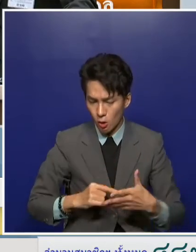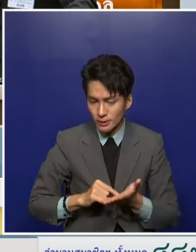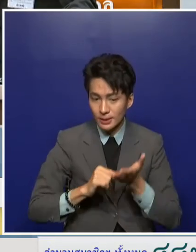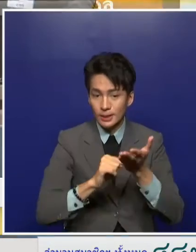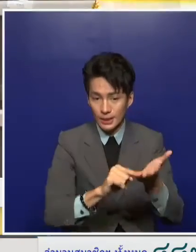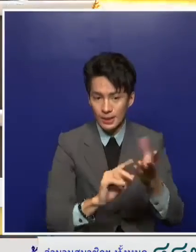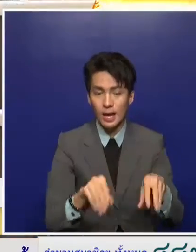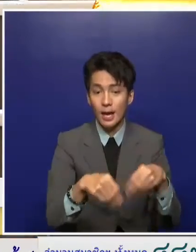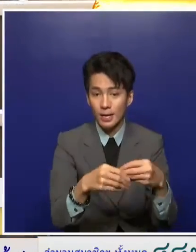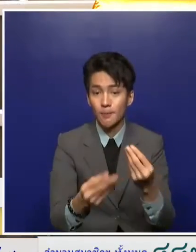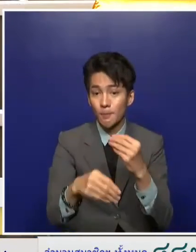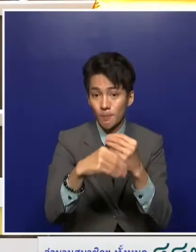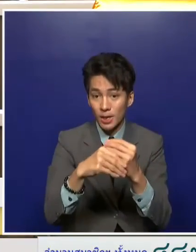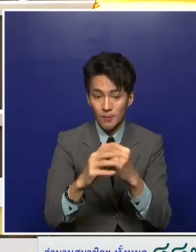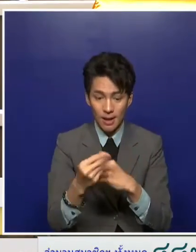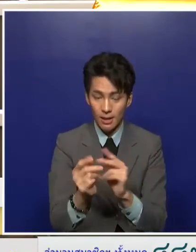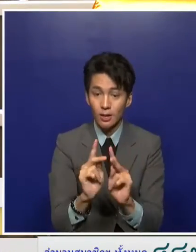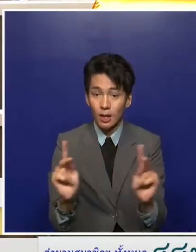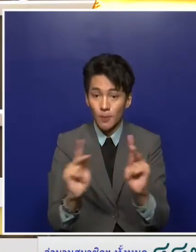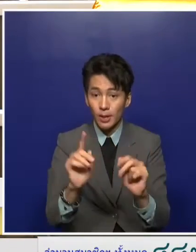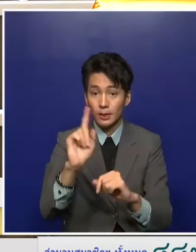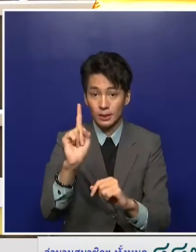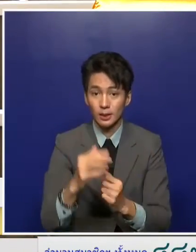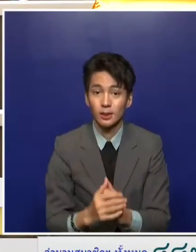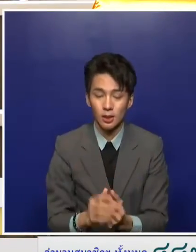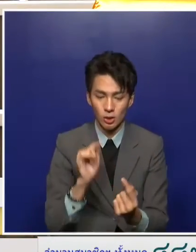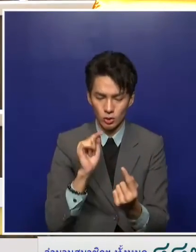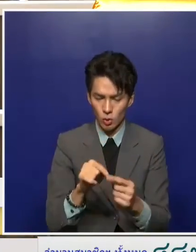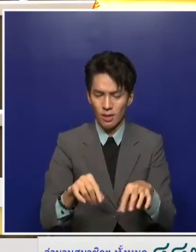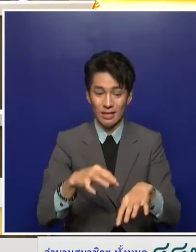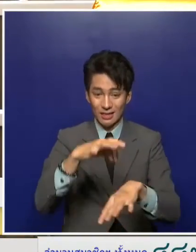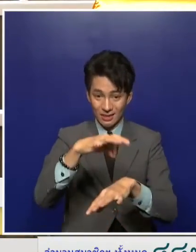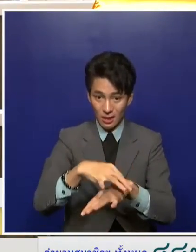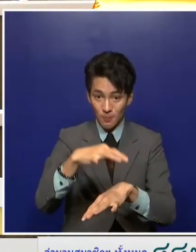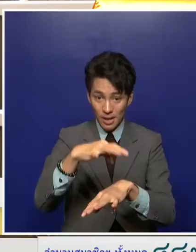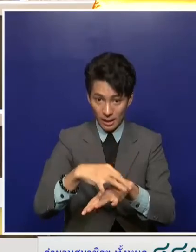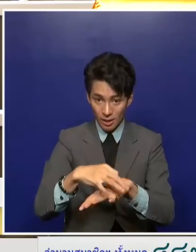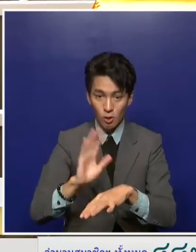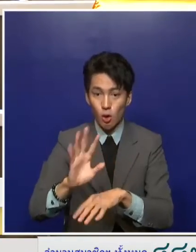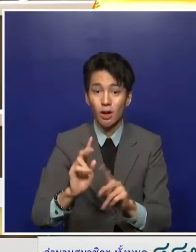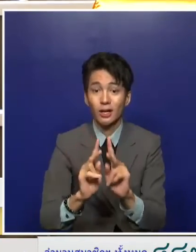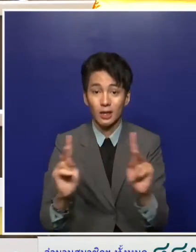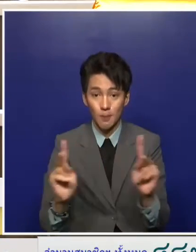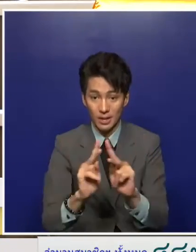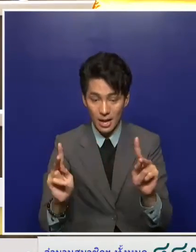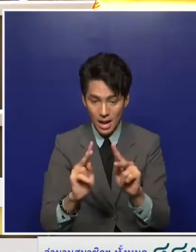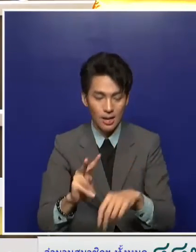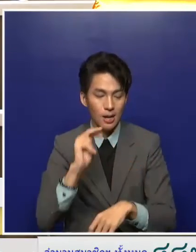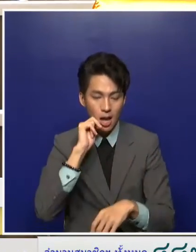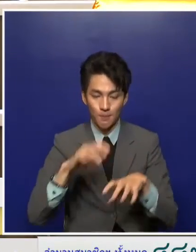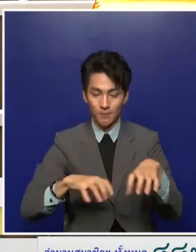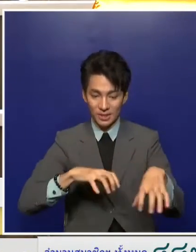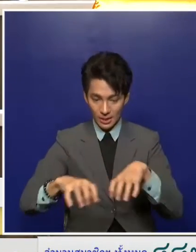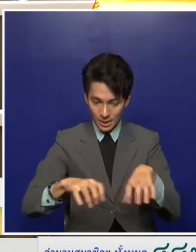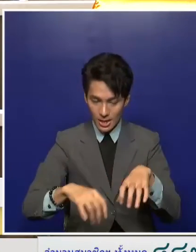เติมแก่คณะกรรมาธิการคือการจัดสรรตำแหน่งที่นั่งในคณะกรรมการลุ่มน้ำไม่ว่าจะเป็นรุ่น